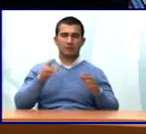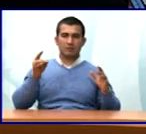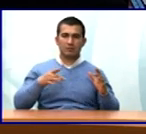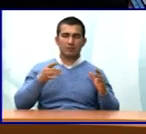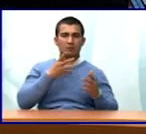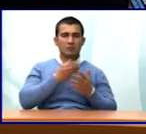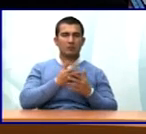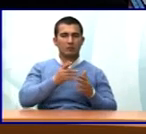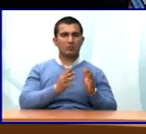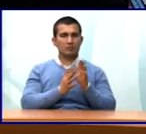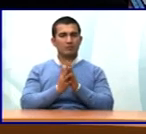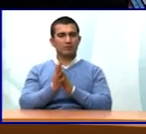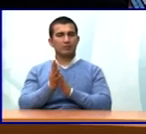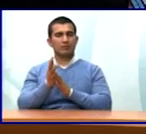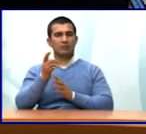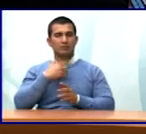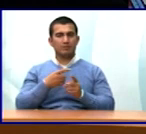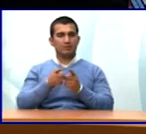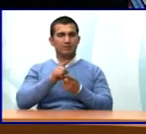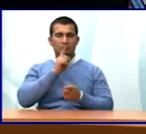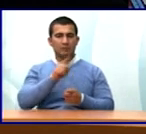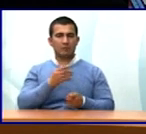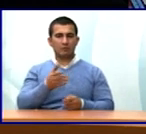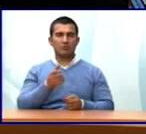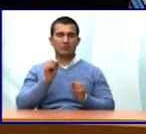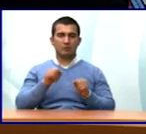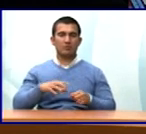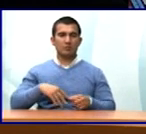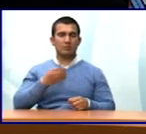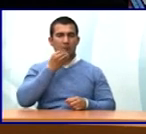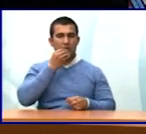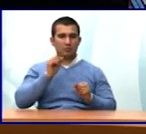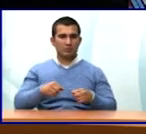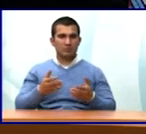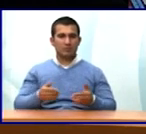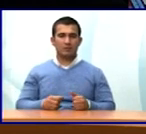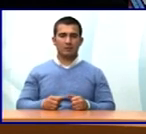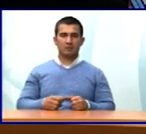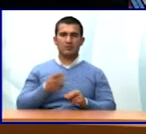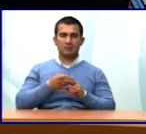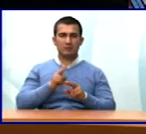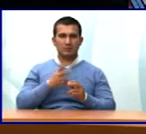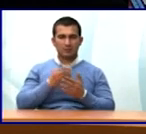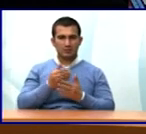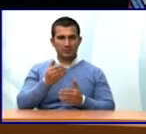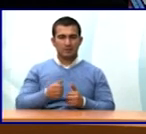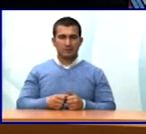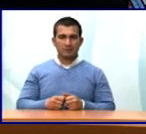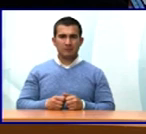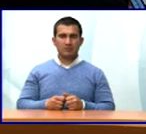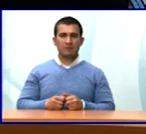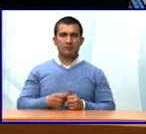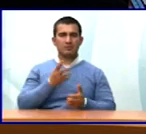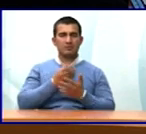vaqtgacha o'z holatini o'zgartirmaydi. Bemalol iste'mol qilish mumkin. Ularni o'sha